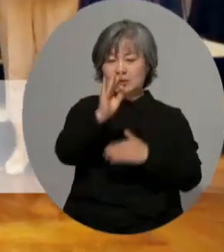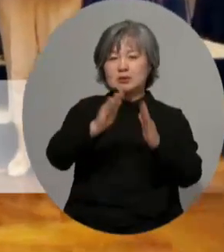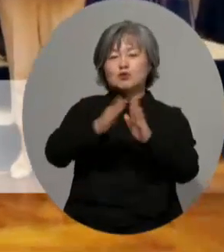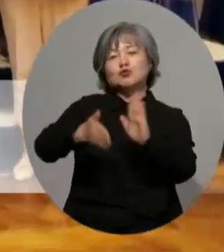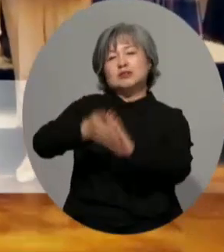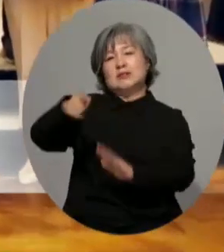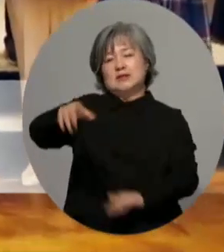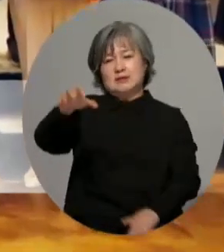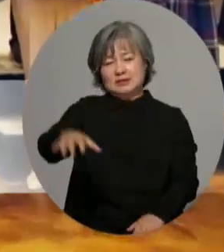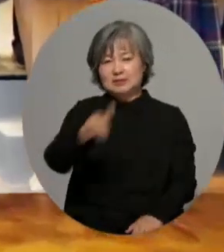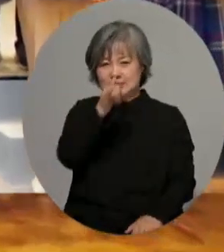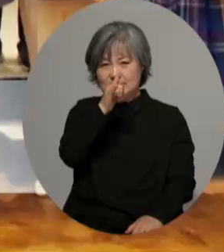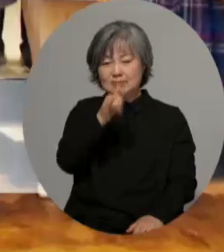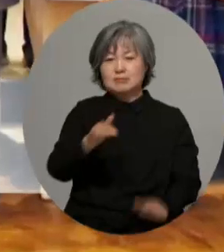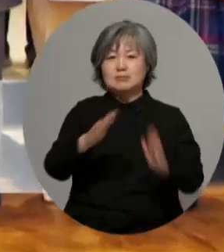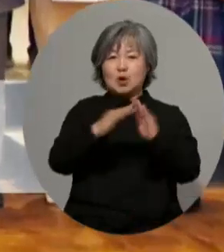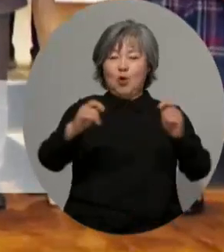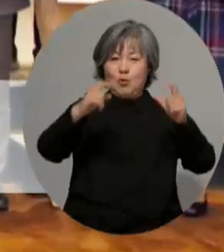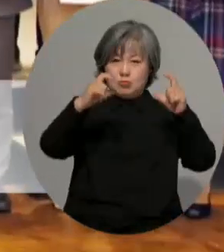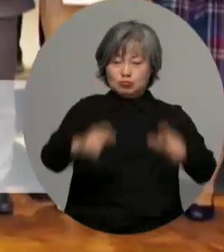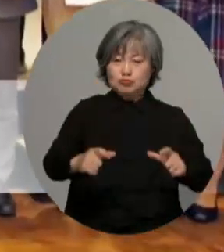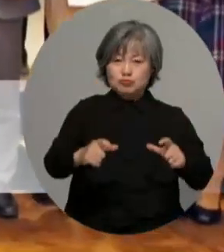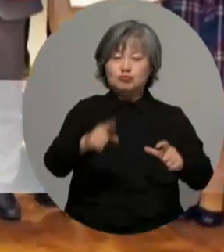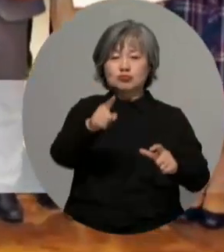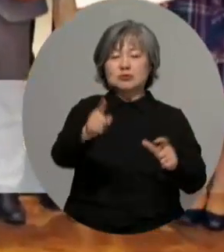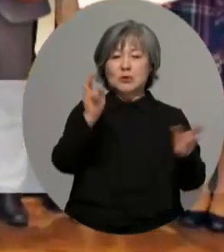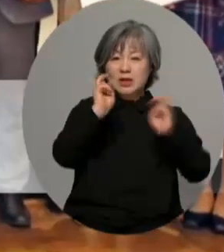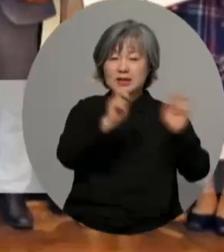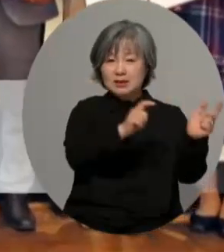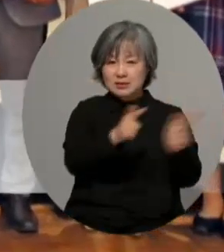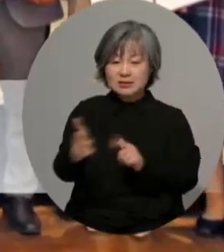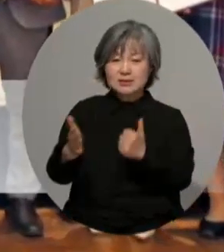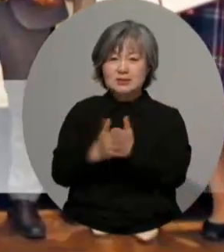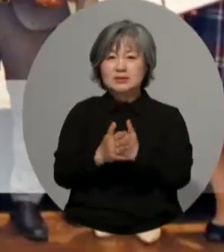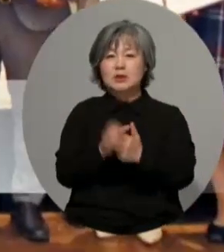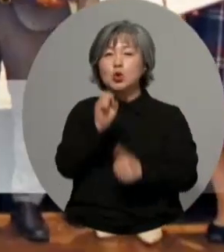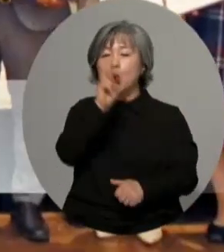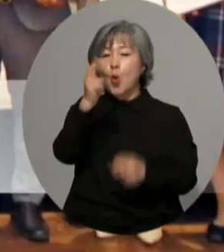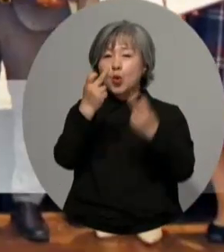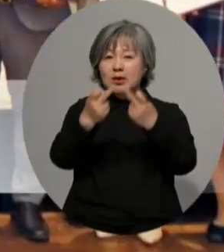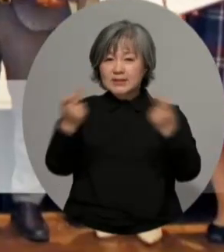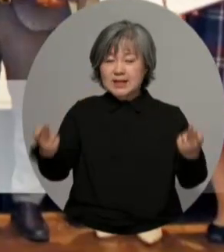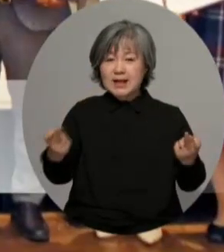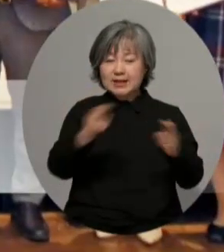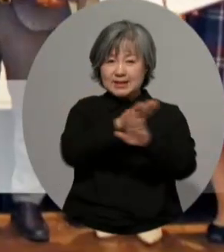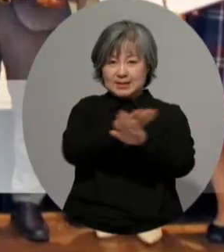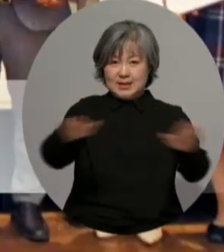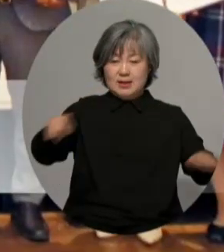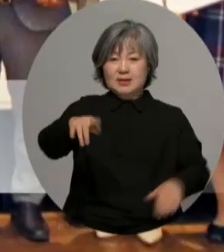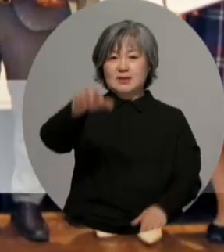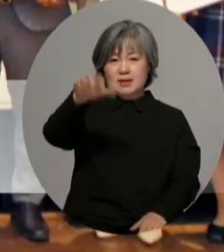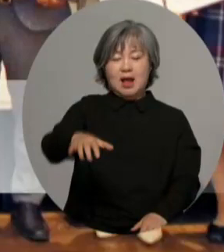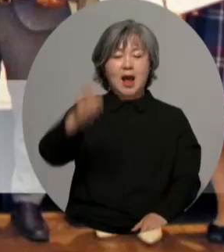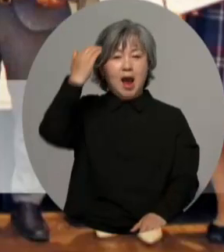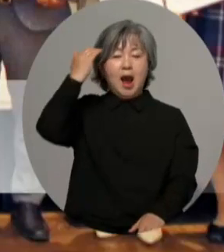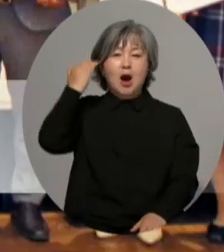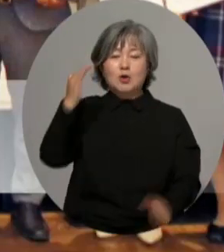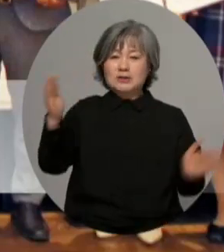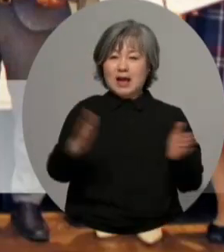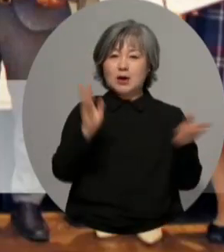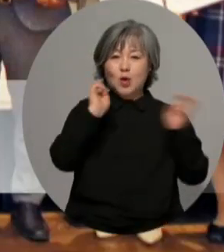시내에서 열렸습니다 전북 중소기업인 대회는 지난달 용산 대통령실 잔디광장에서 개최된 대한민국